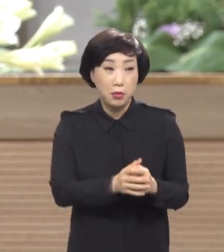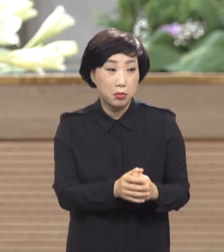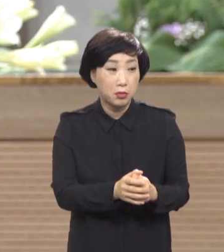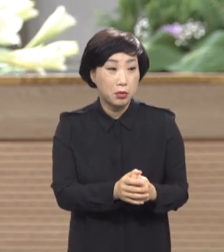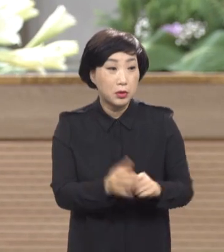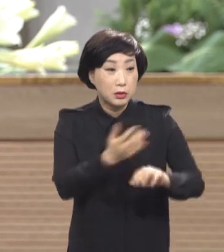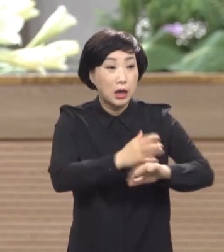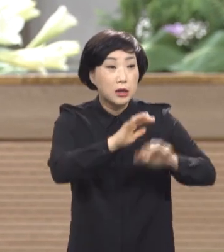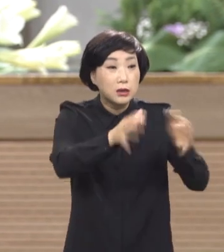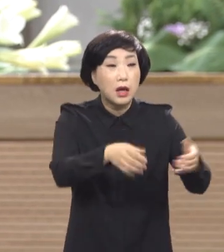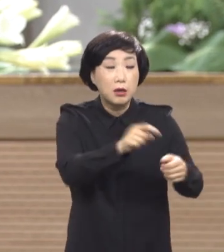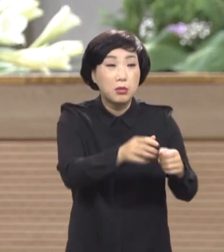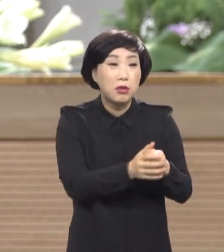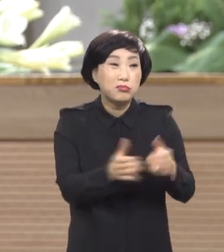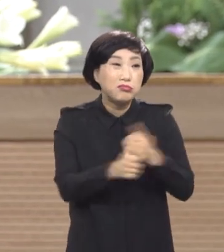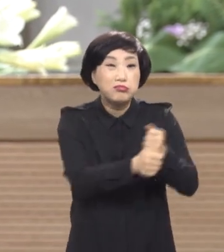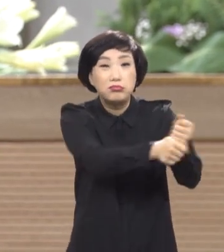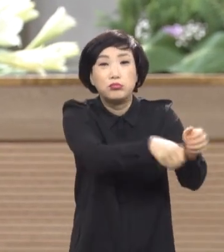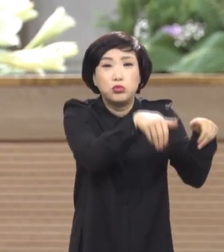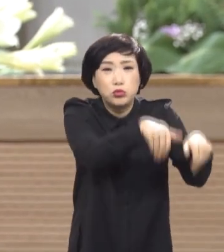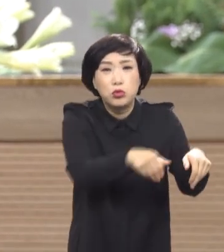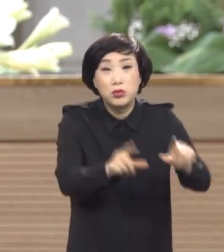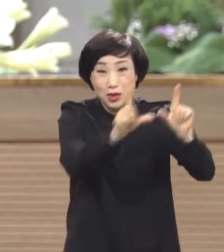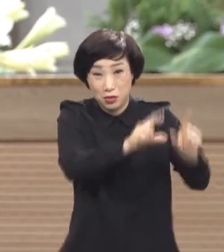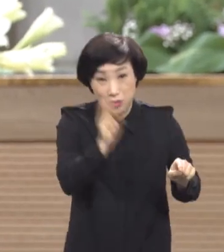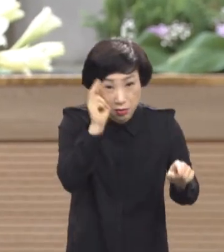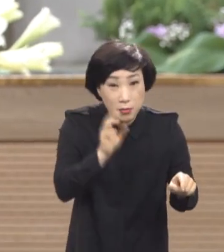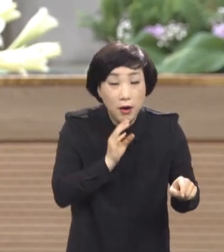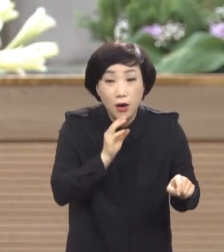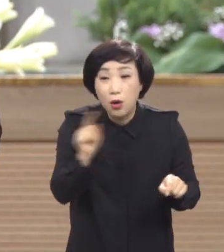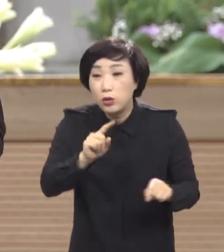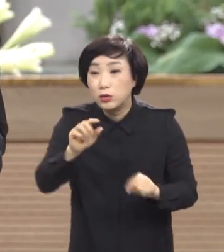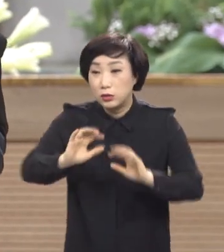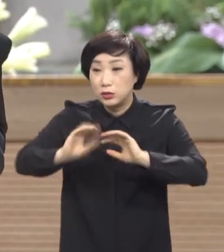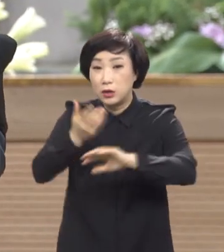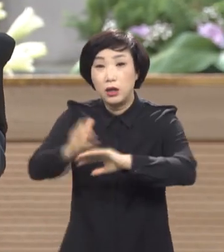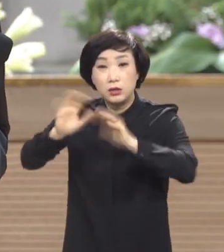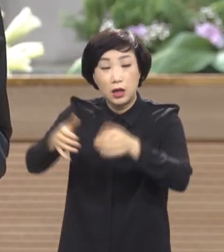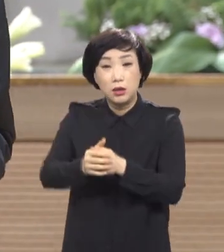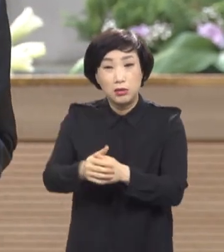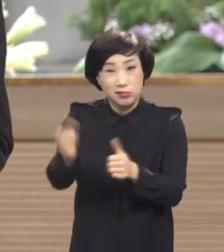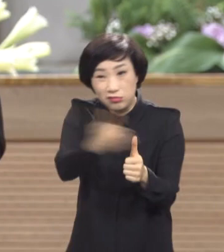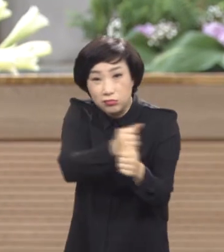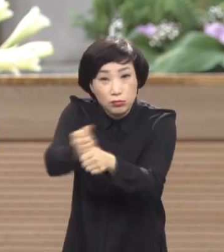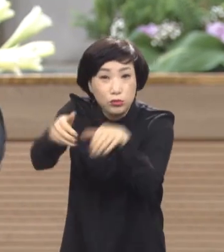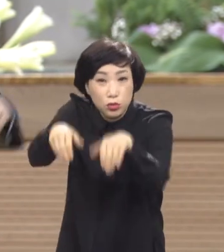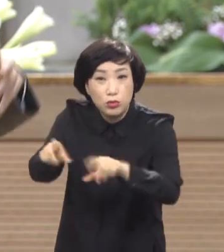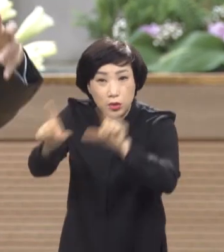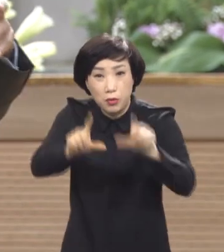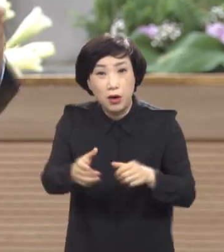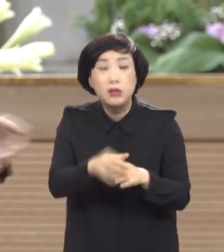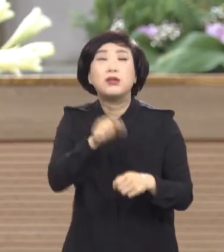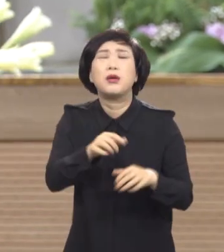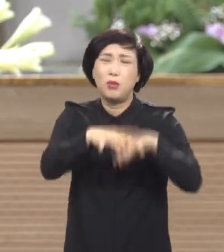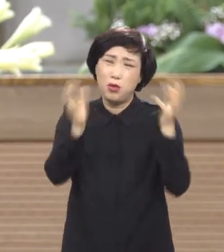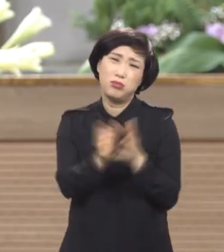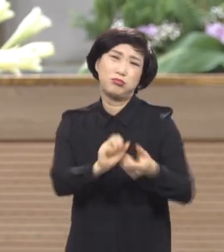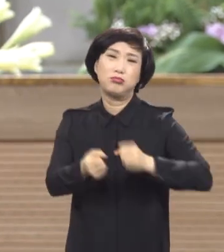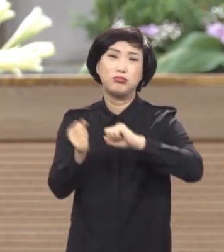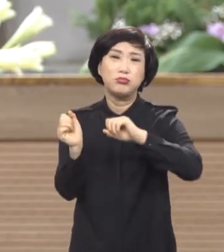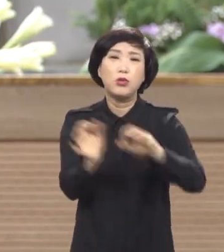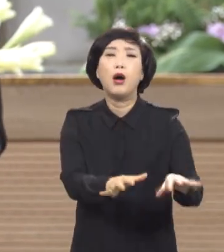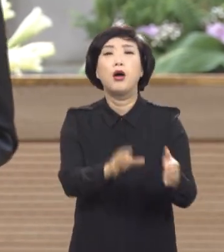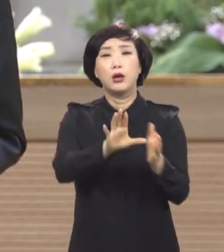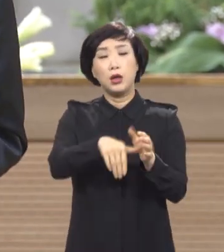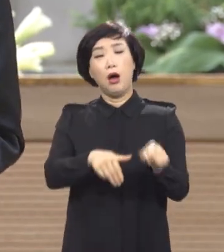나라로 붙들려가 노예 생활하고 어떤 나라는 다른 나라로 붙들려가 노예 생활하고 다 찢어빨길 때